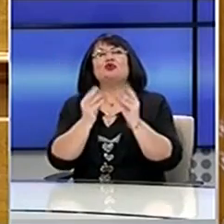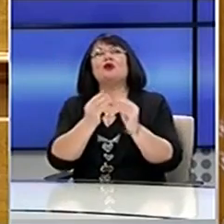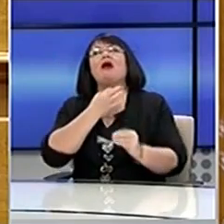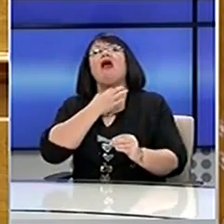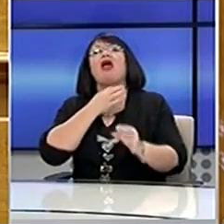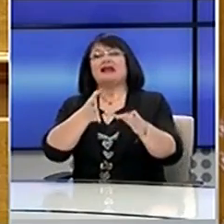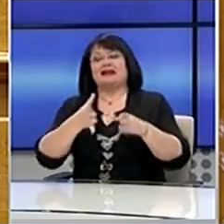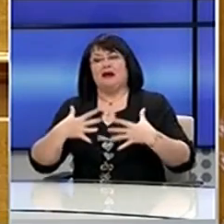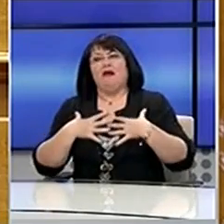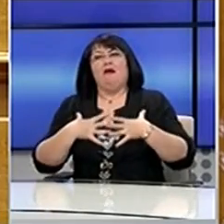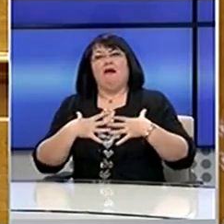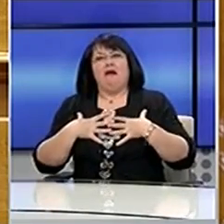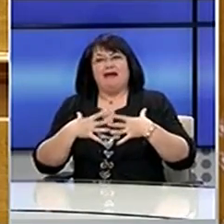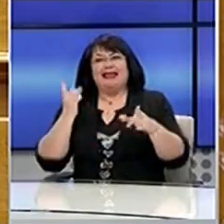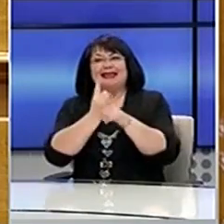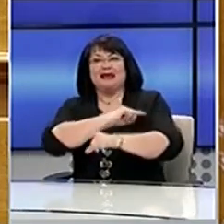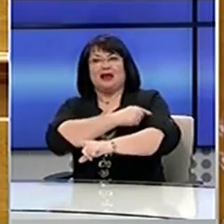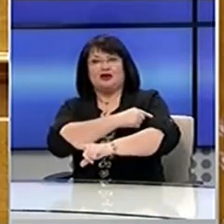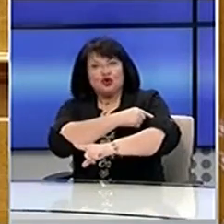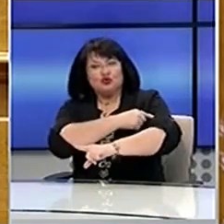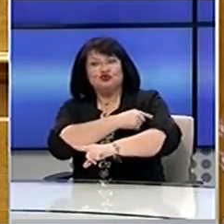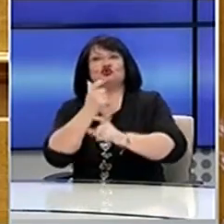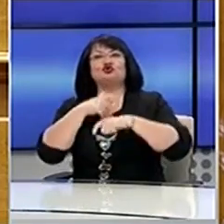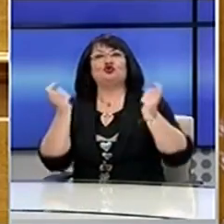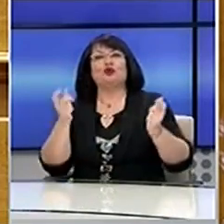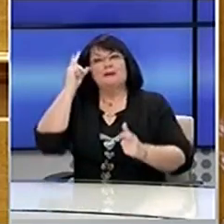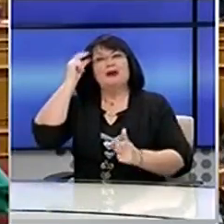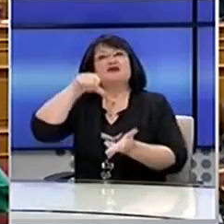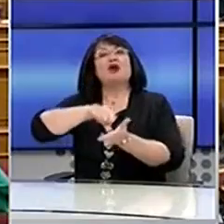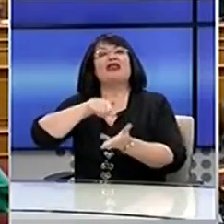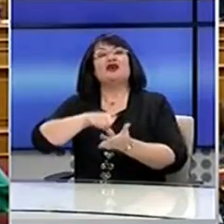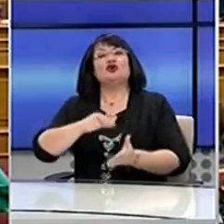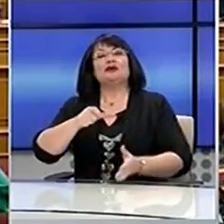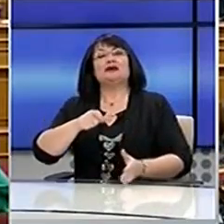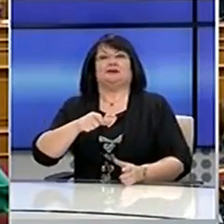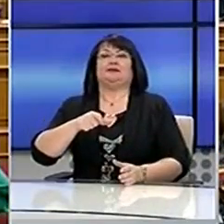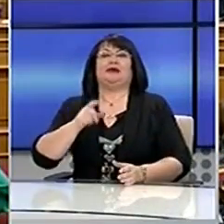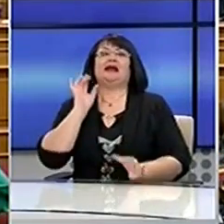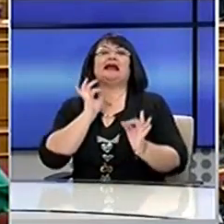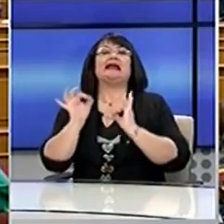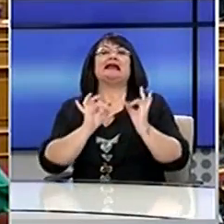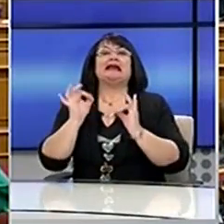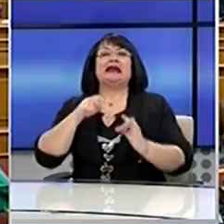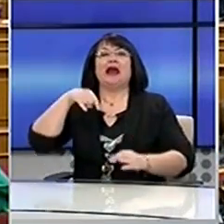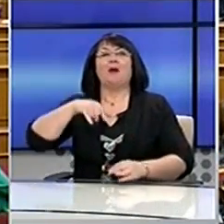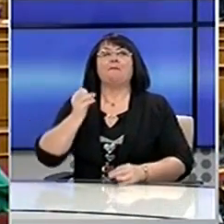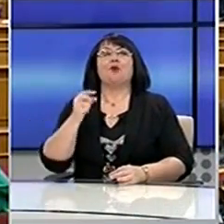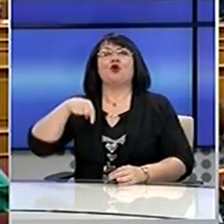και πνευμονολογίας της Ιατρικής Σχολής του Πανεπιστημίου Αθηνών, η κυρία